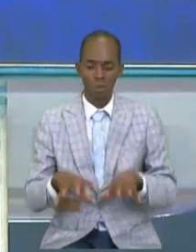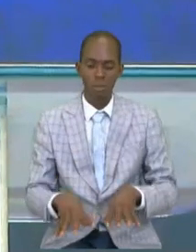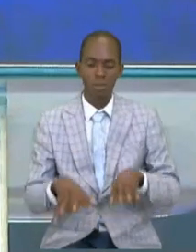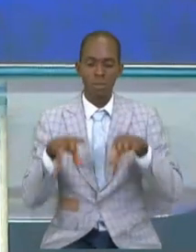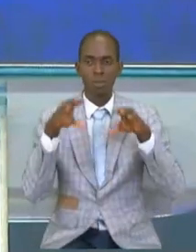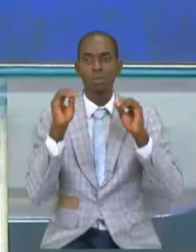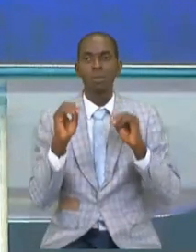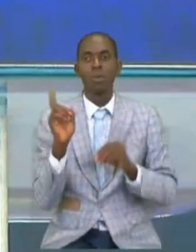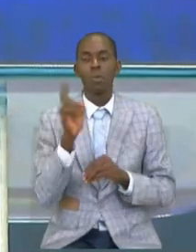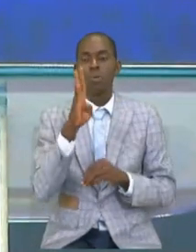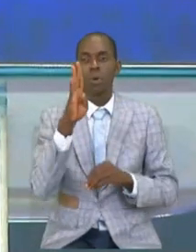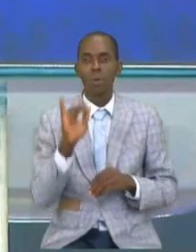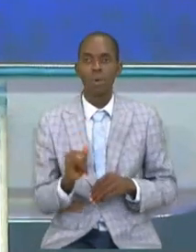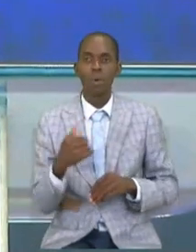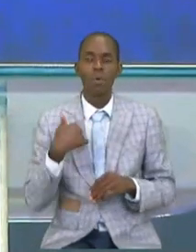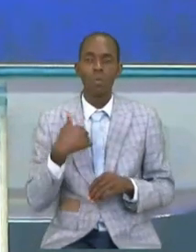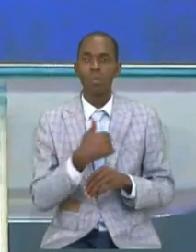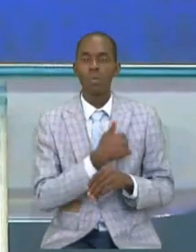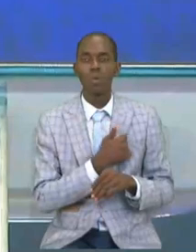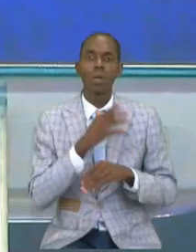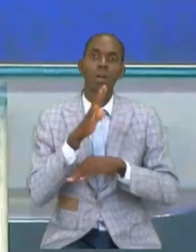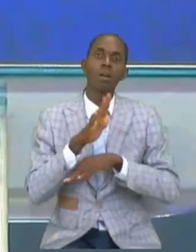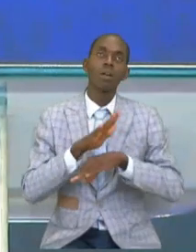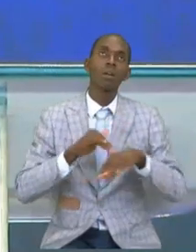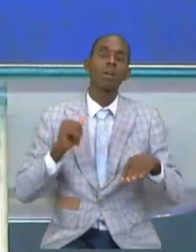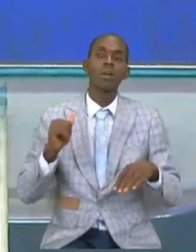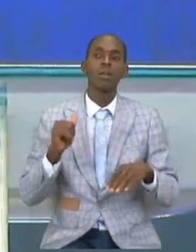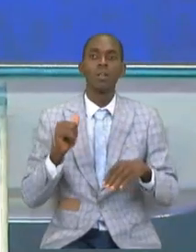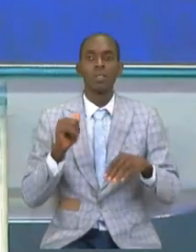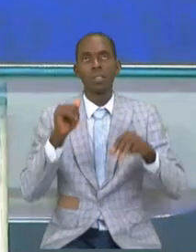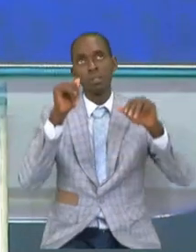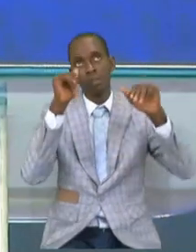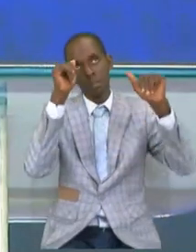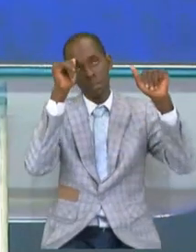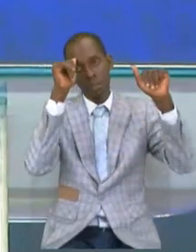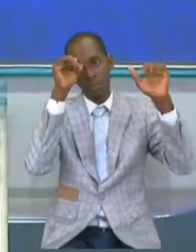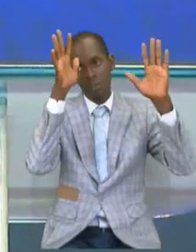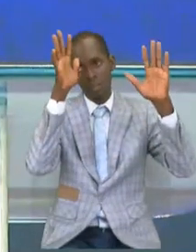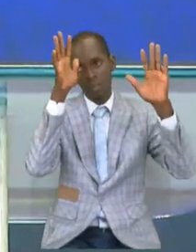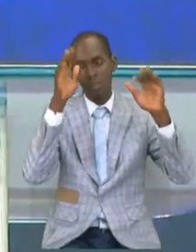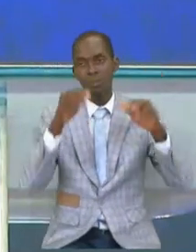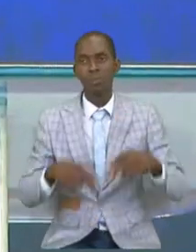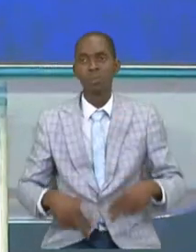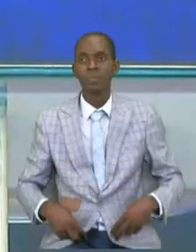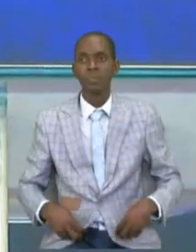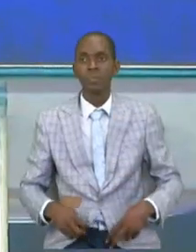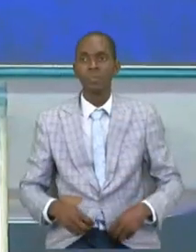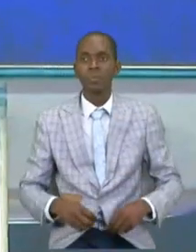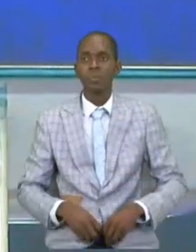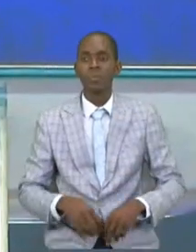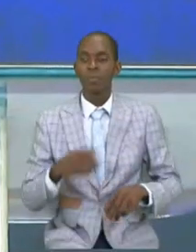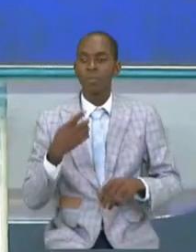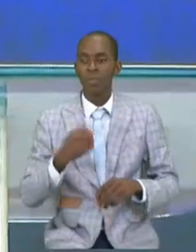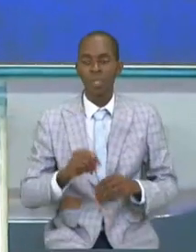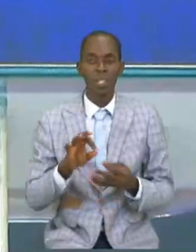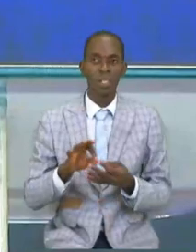avez reçu un esprit d'adoption par lequel nous crions « Abba, Père ».